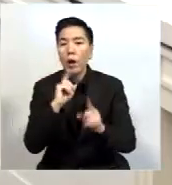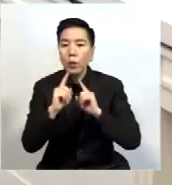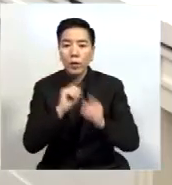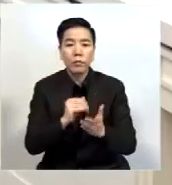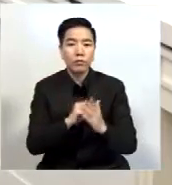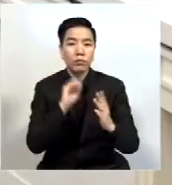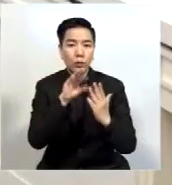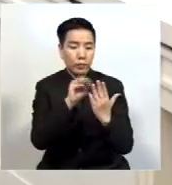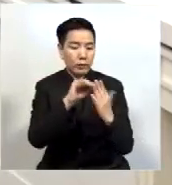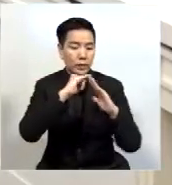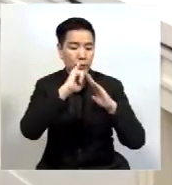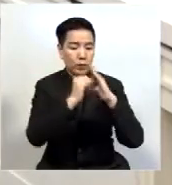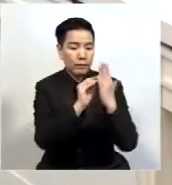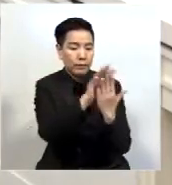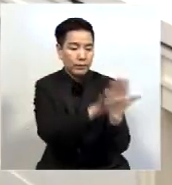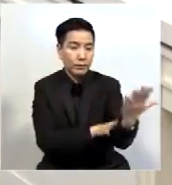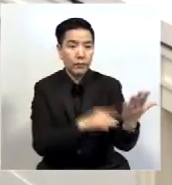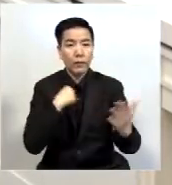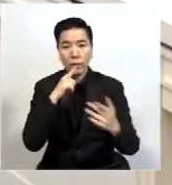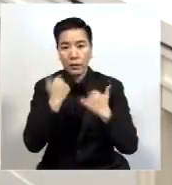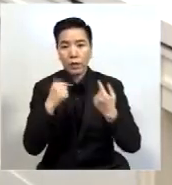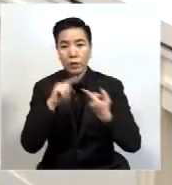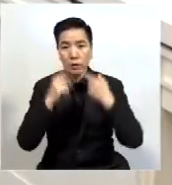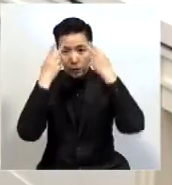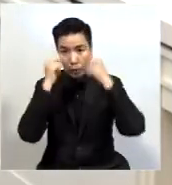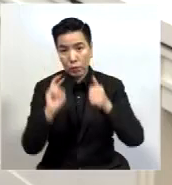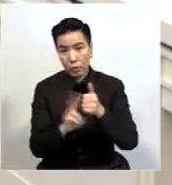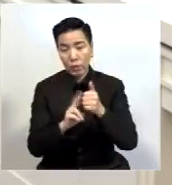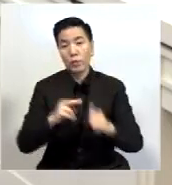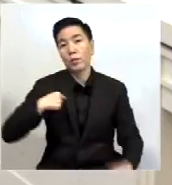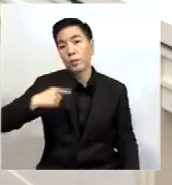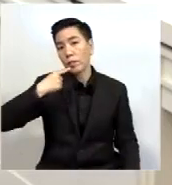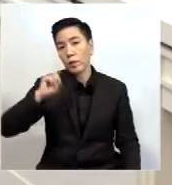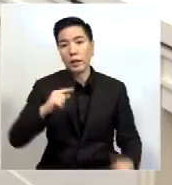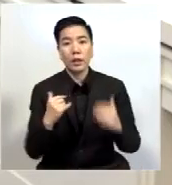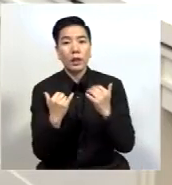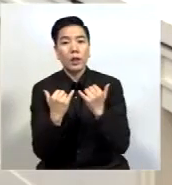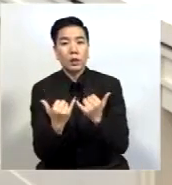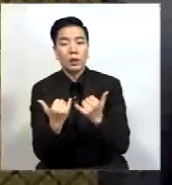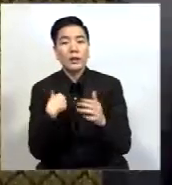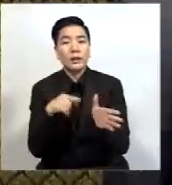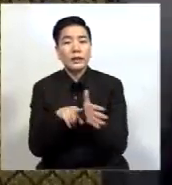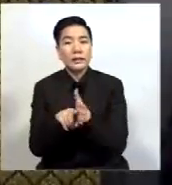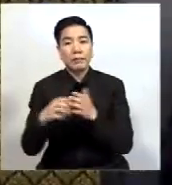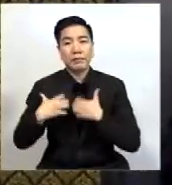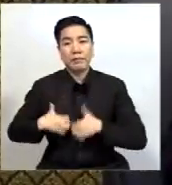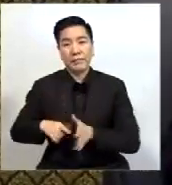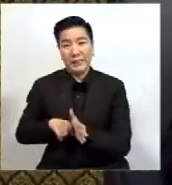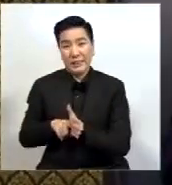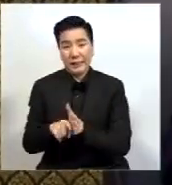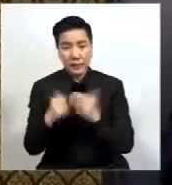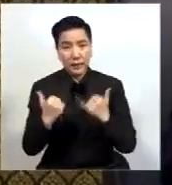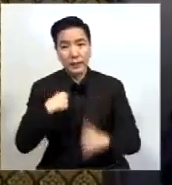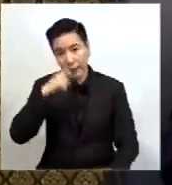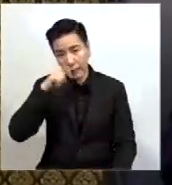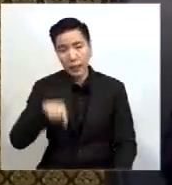ปถึงผู้ว่าราชการจังหวัดทั่วประเทศโดยรองนายกรัฐมนตรียืนยันนะคะว่าสถานการณ์โควิด-19 ในประเทศไทย